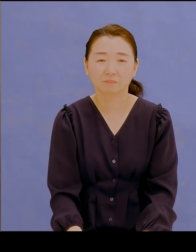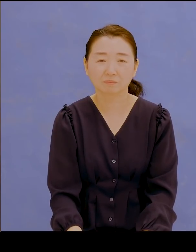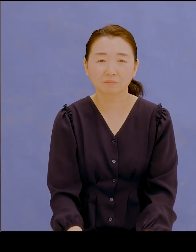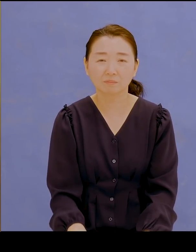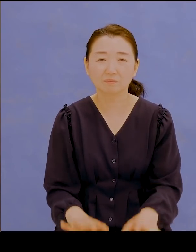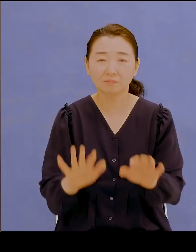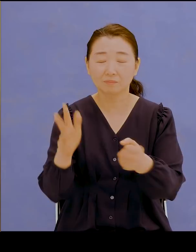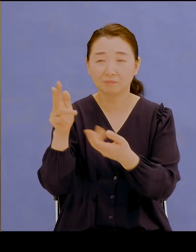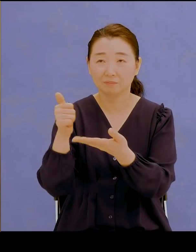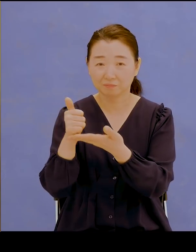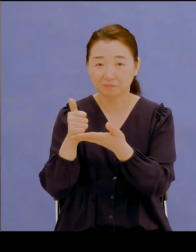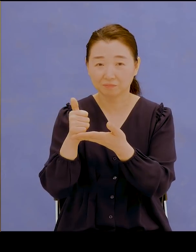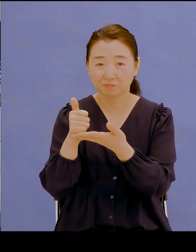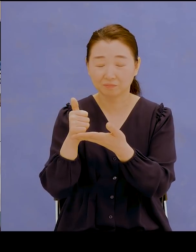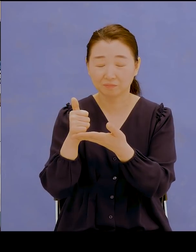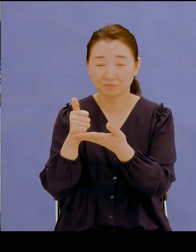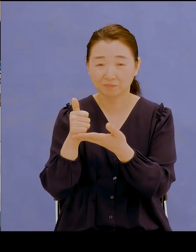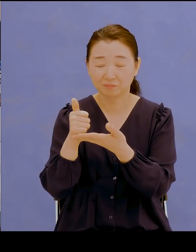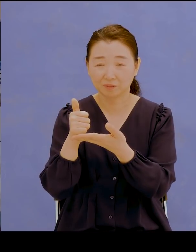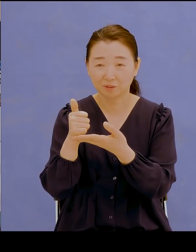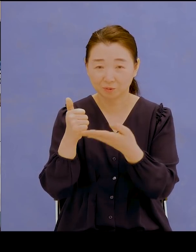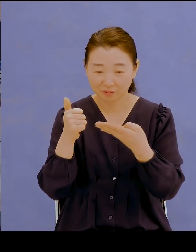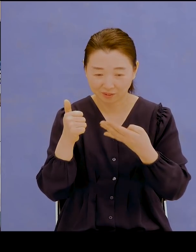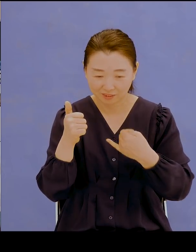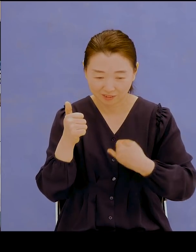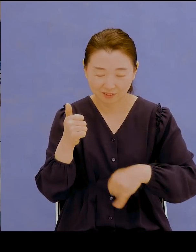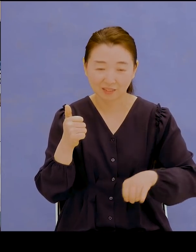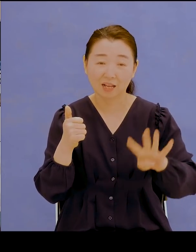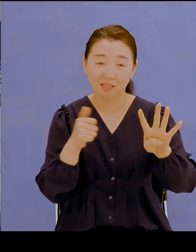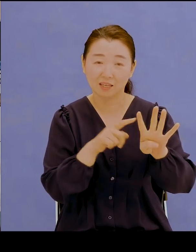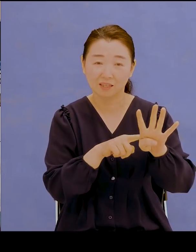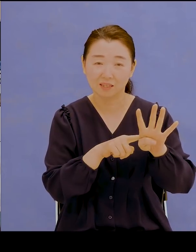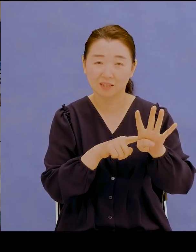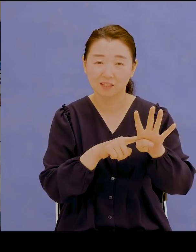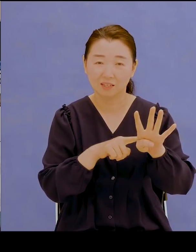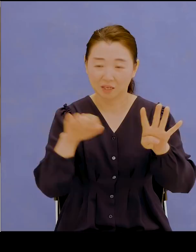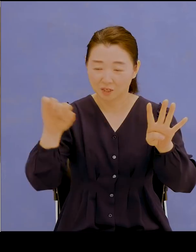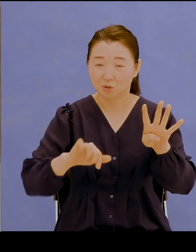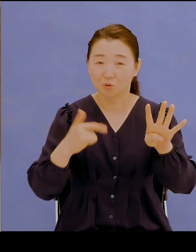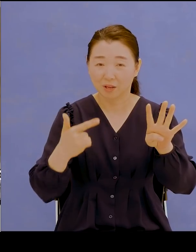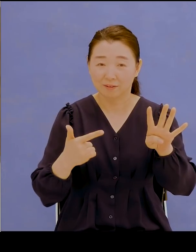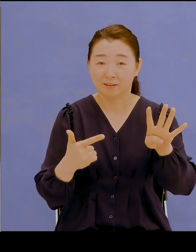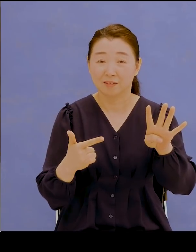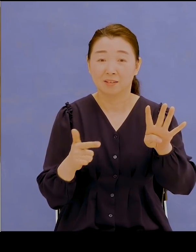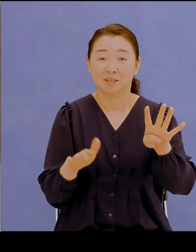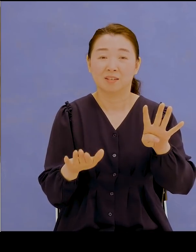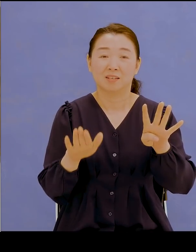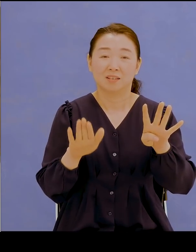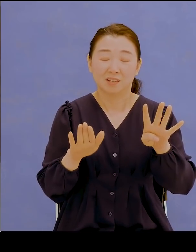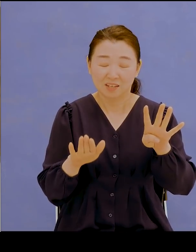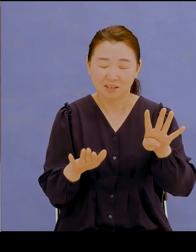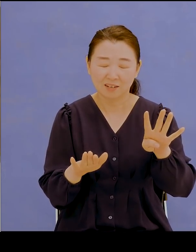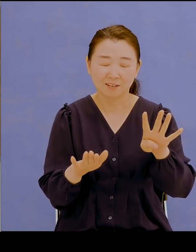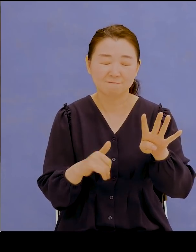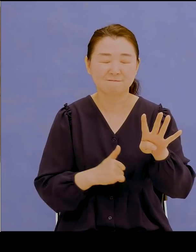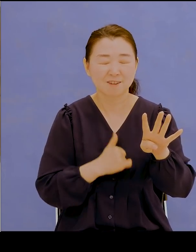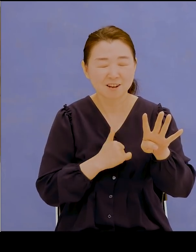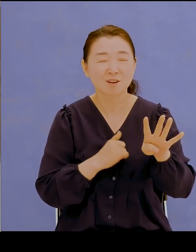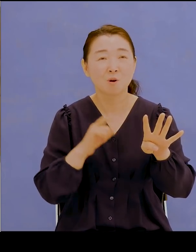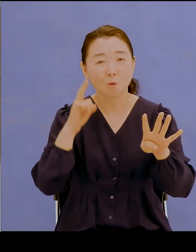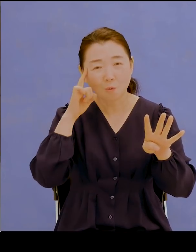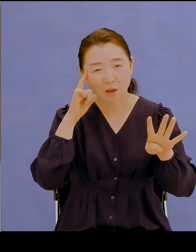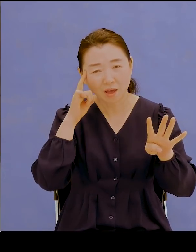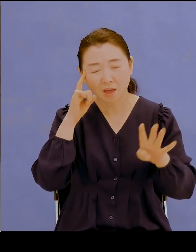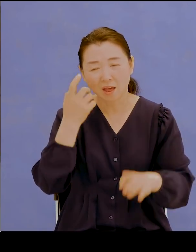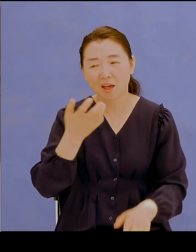이제는 하나님이 우리에게 남동생을 약간 저주까지는 안 했지만 으이그 보면은 예. 왜냐면